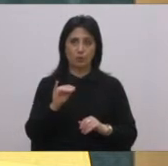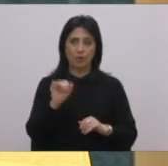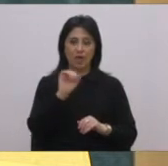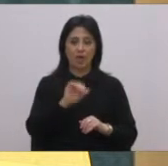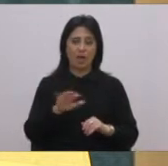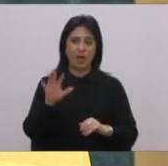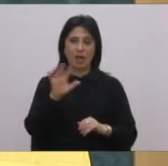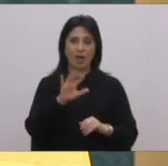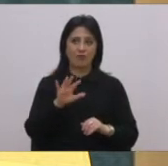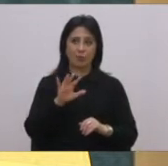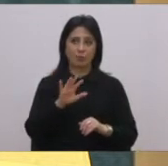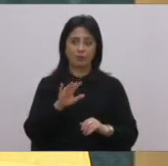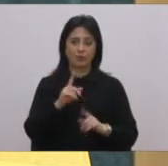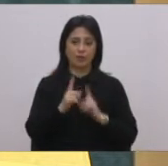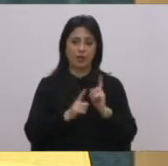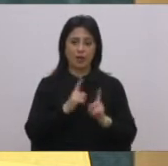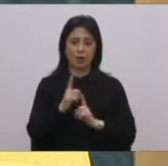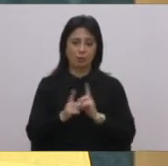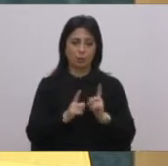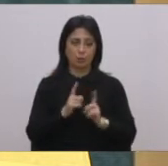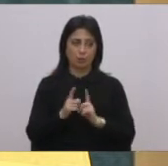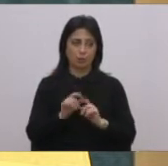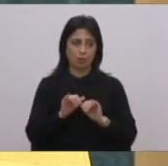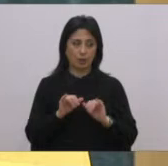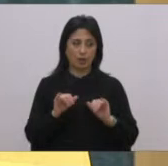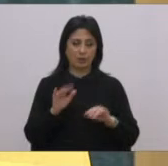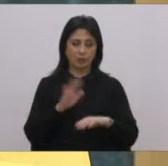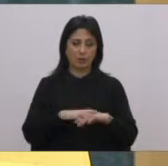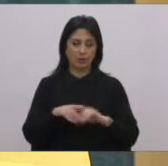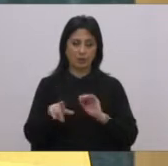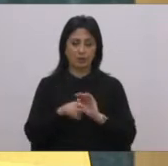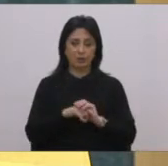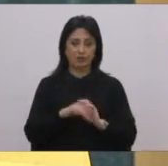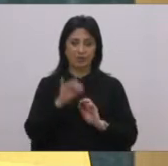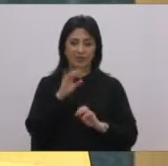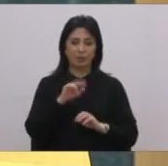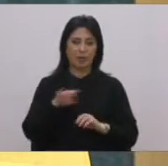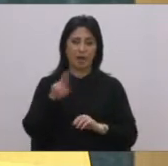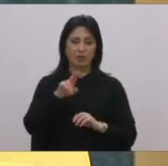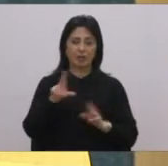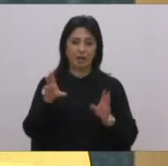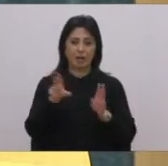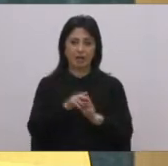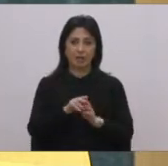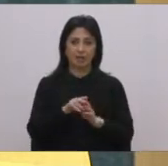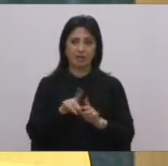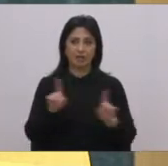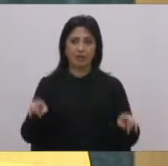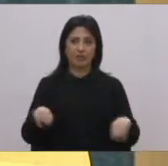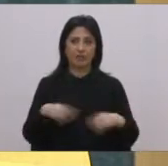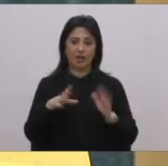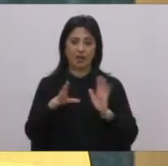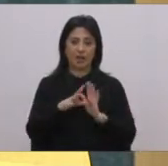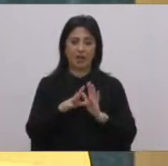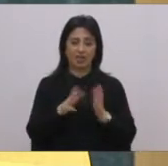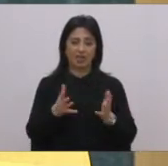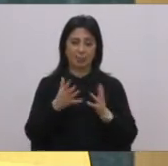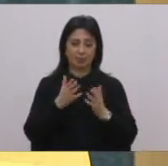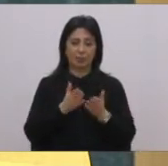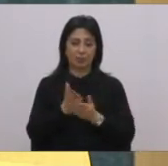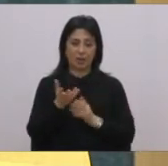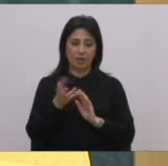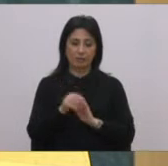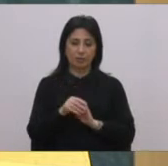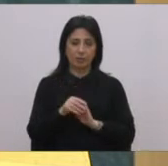ევროპის რეკონსტრუქციისა და განვითარების ბანკთან ერთად, EBRD-სთან ერთად ვახორციელებთ ენერგოეფექტურობის